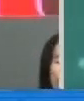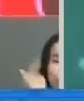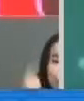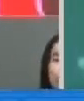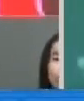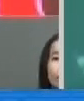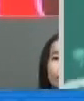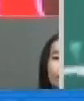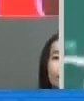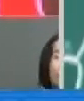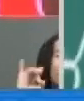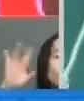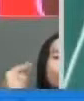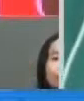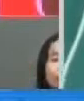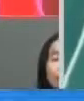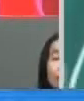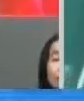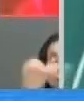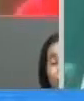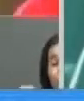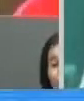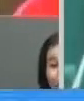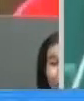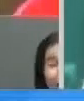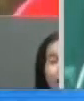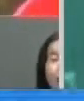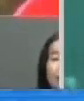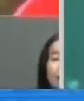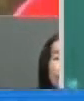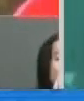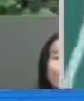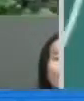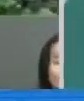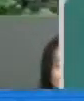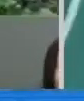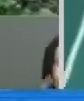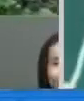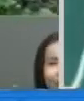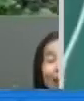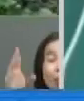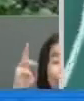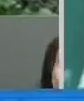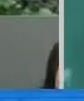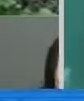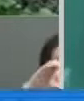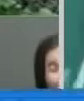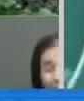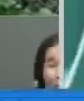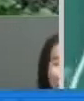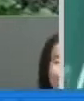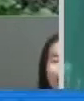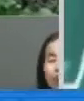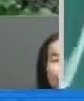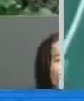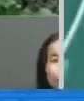สอบใช่ไหมคะมีข้อร้องเรียนอะไรบ้างคะที่ผ่านมา ครับคือตอนนี้เนี่ยทางตำรวจวันนี้ทางโฆษ